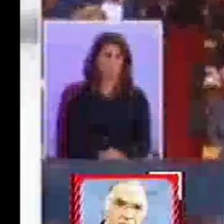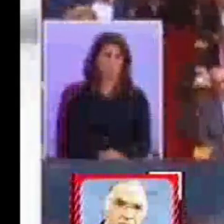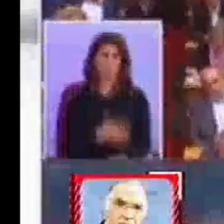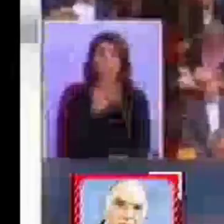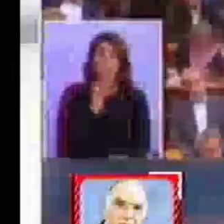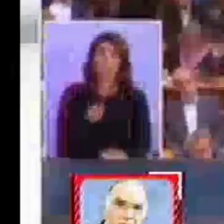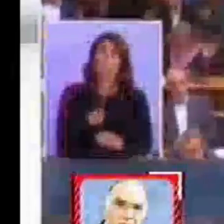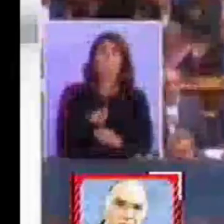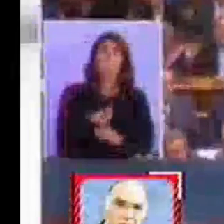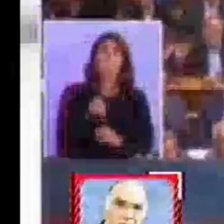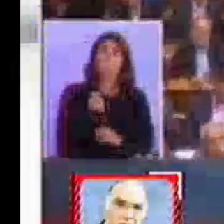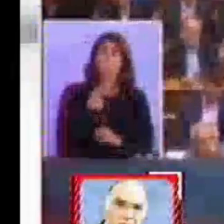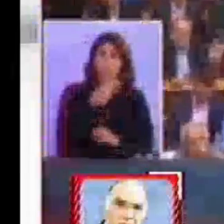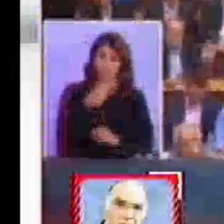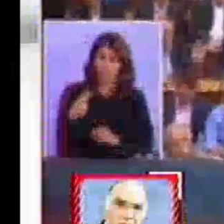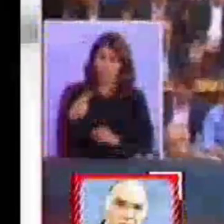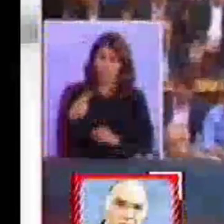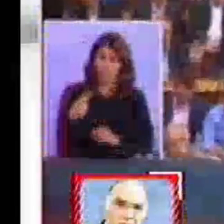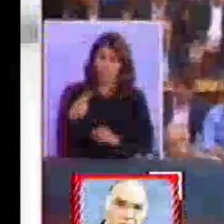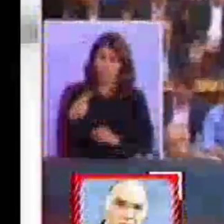σας επιλογή, λέει ο κύριος Φωκάς. Ναι.